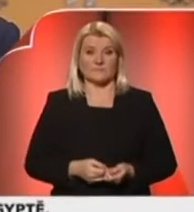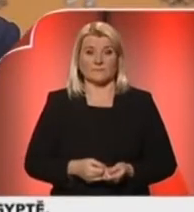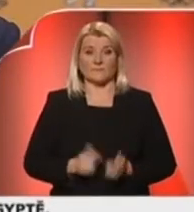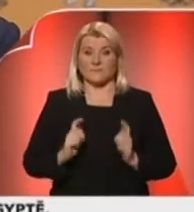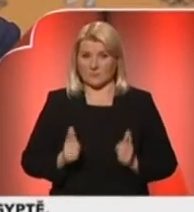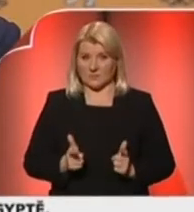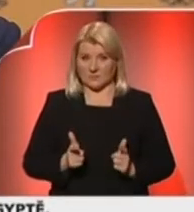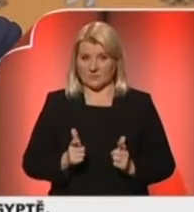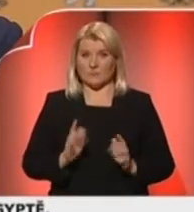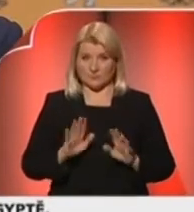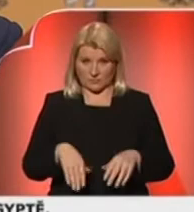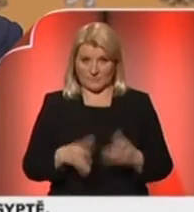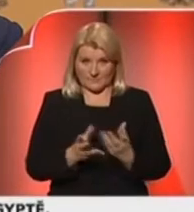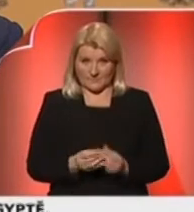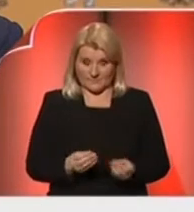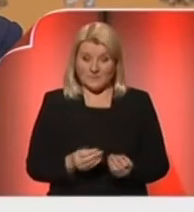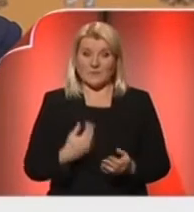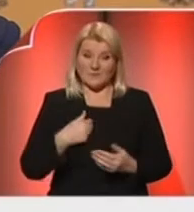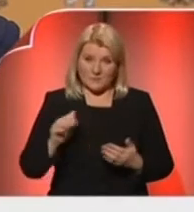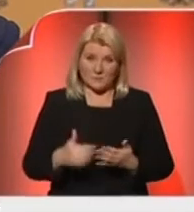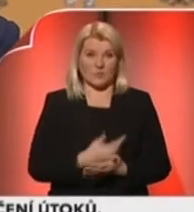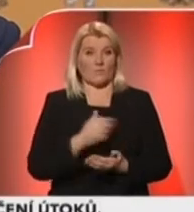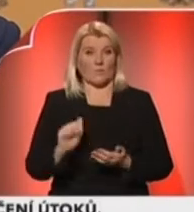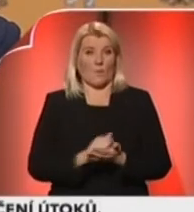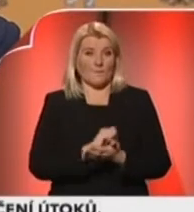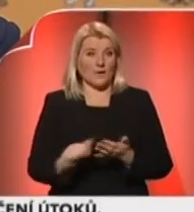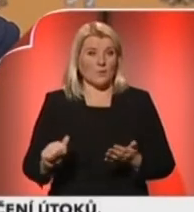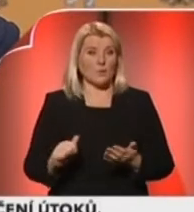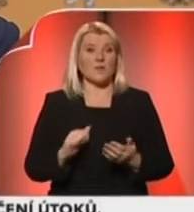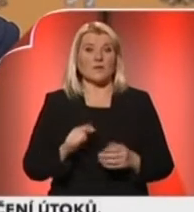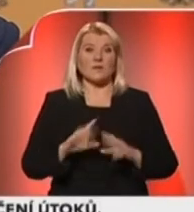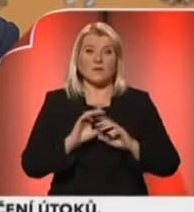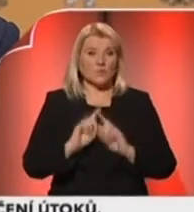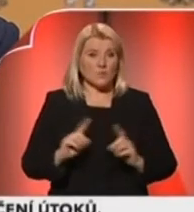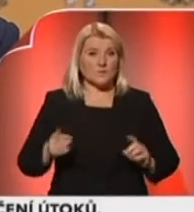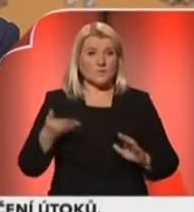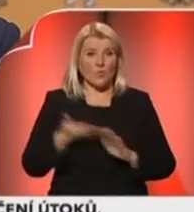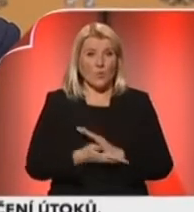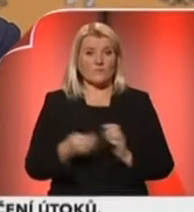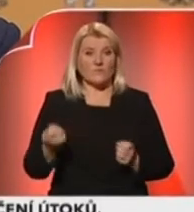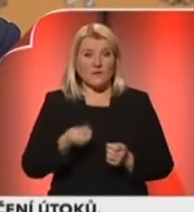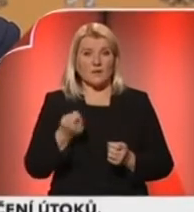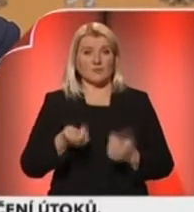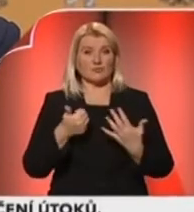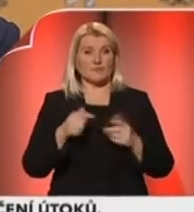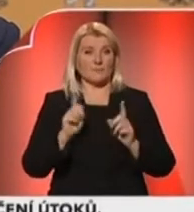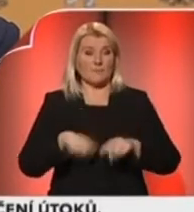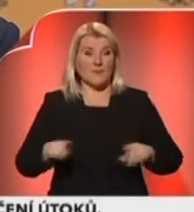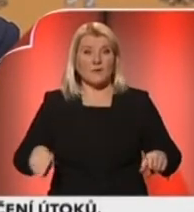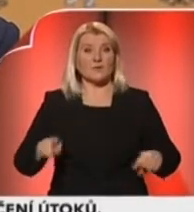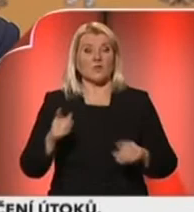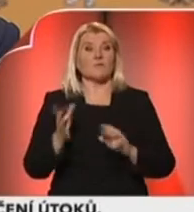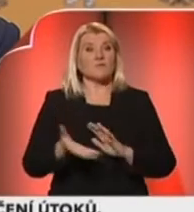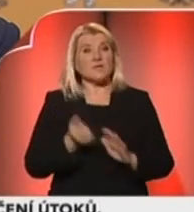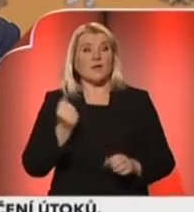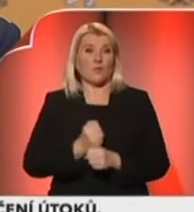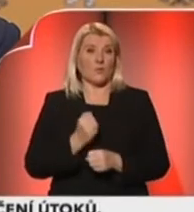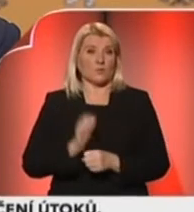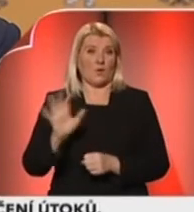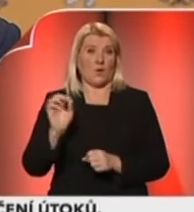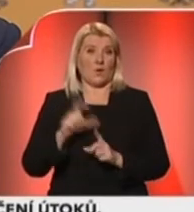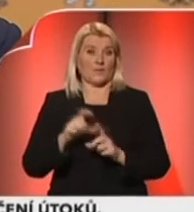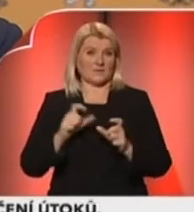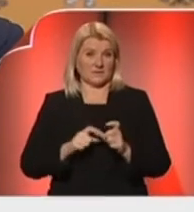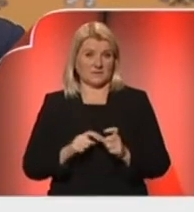počkám. Můžu? Znova budu opakovat to, že veškeré úvěry za těch 6 miliard si vzala Občanská